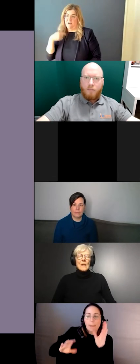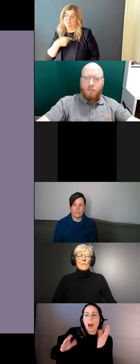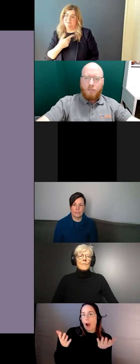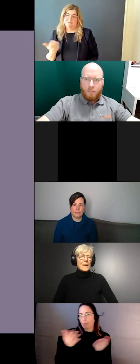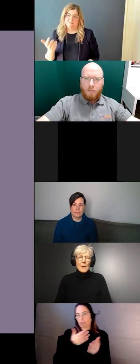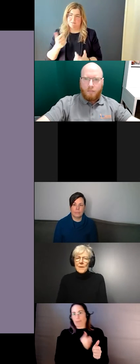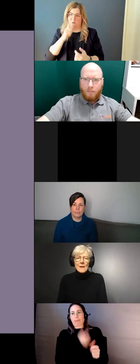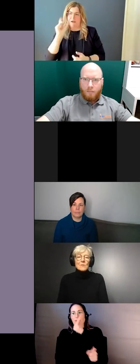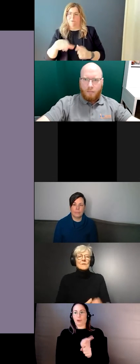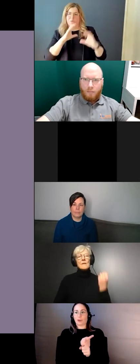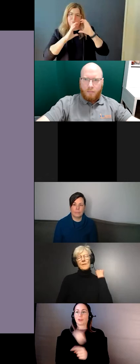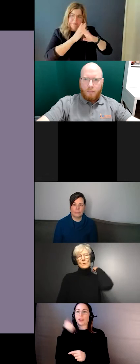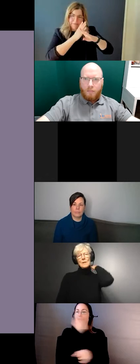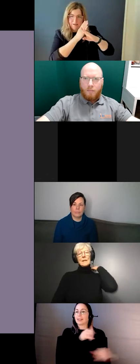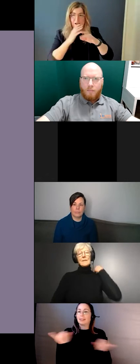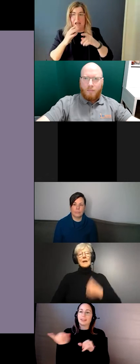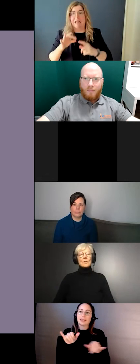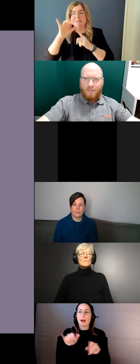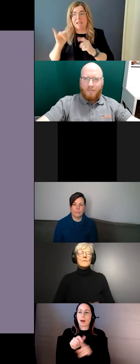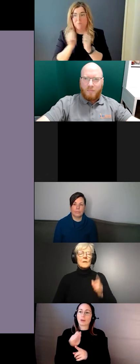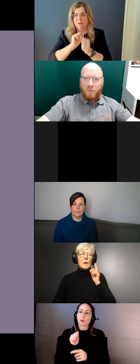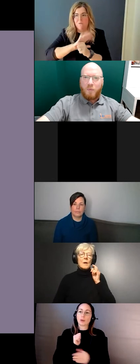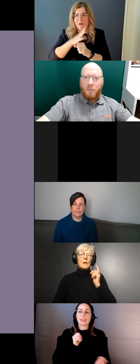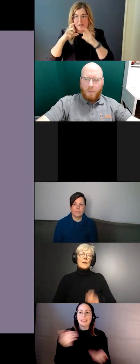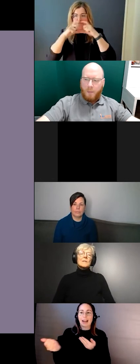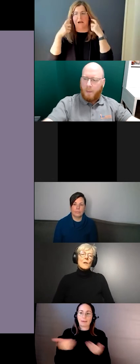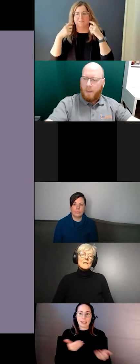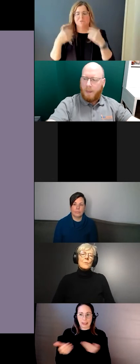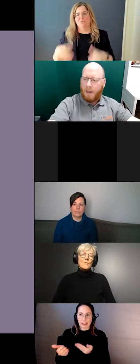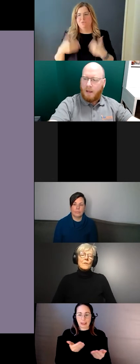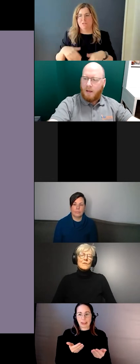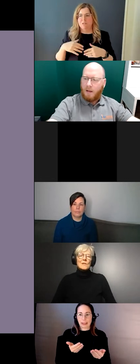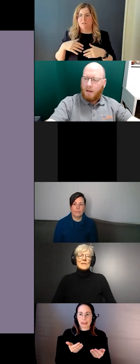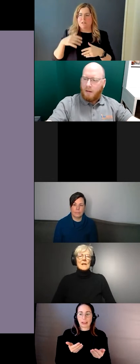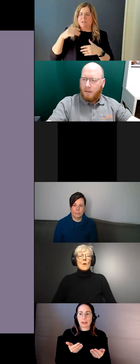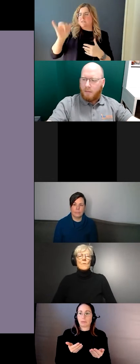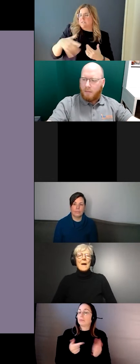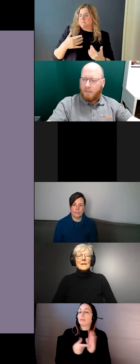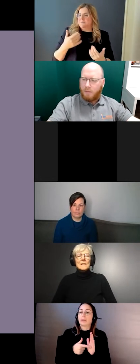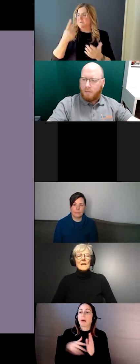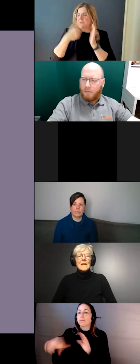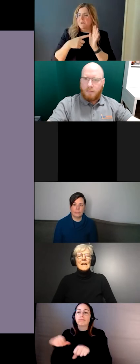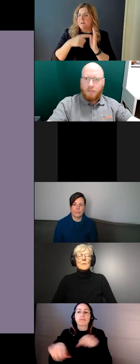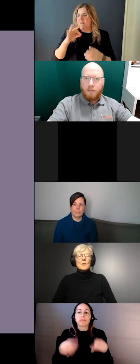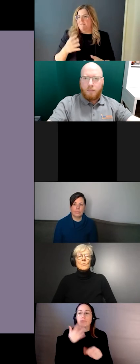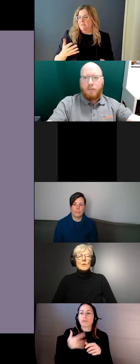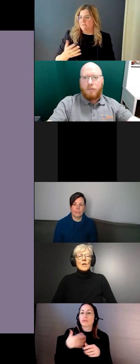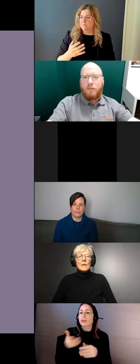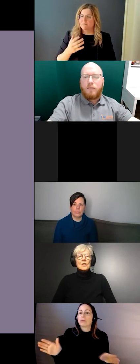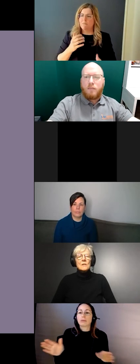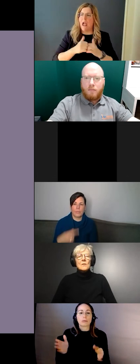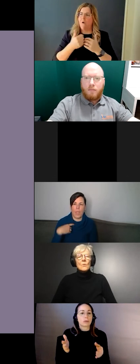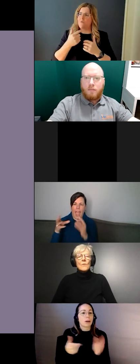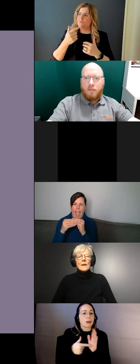à l'autoservice. Nous pouvons prendre nos items. C'est un petit exemple d'un